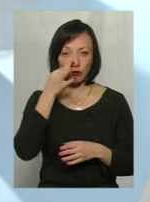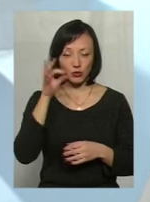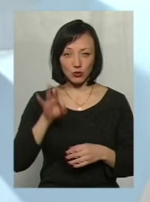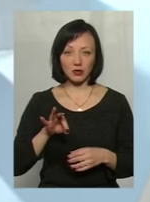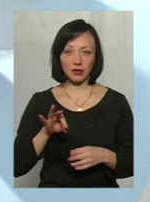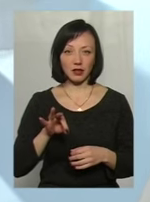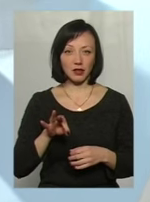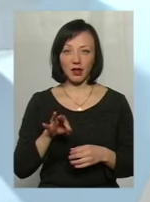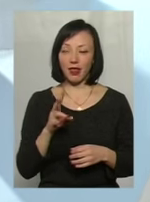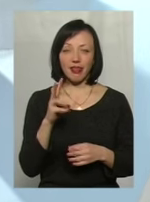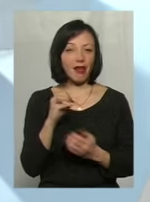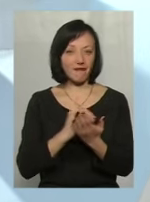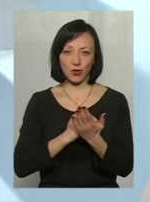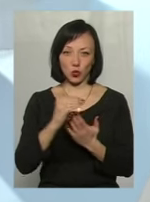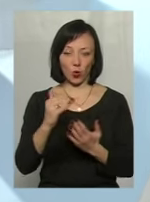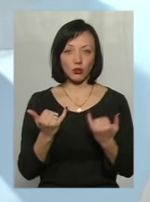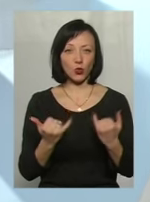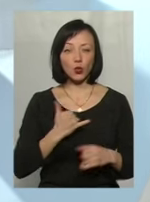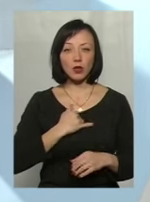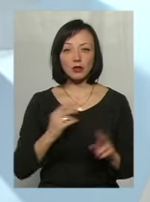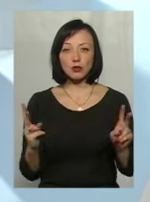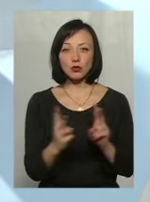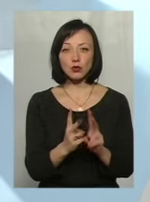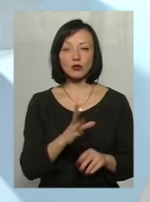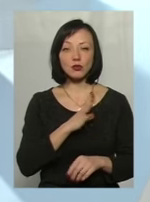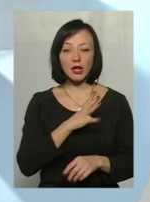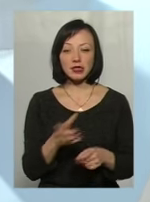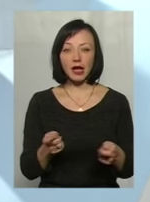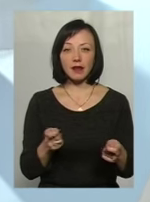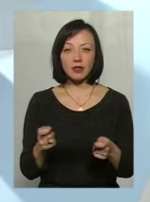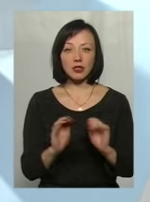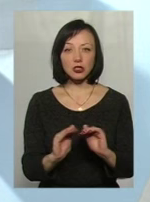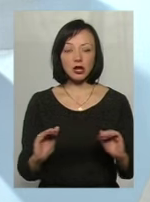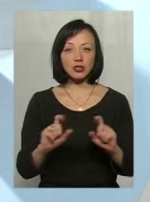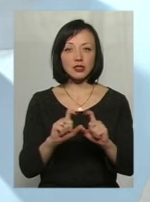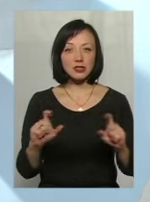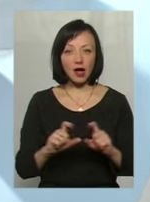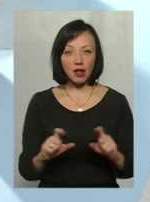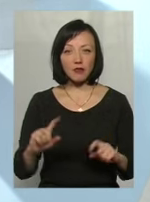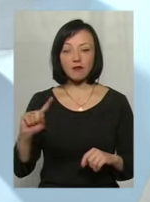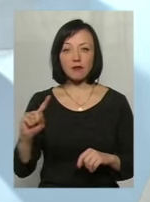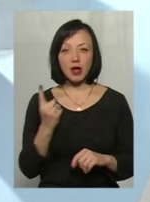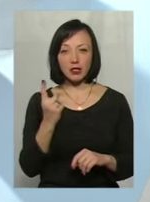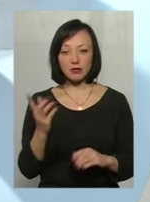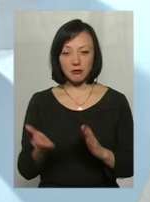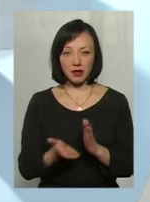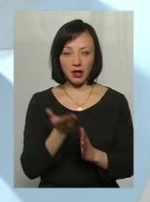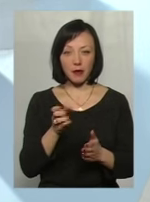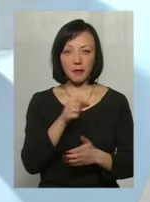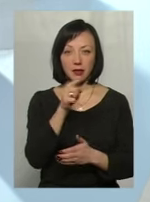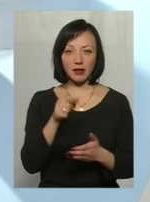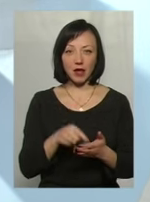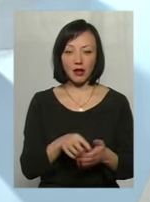прикладі невисока. Сьогодні у нас була зустріч з керівниками дошкільних навчальних закладів, де ми вперше підняли мову